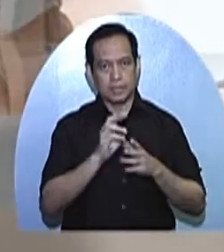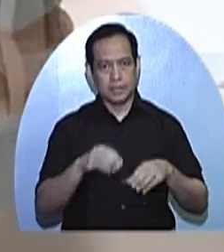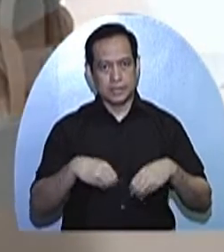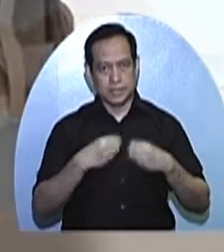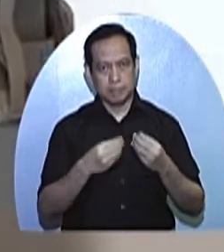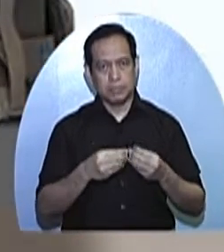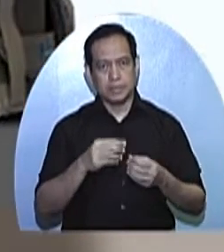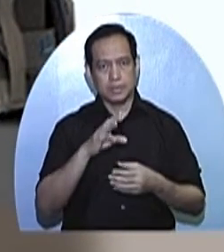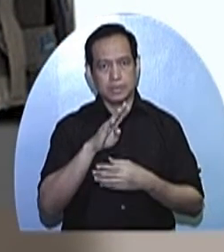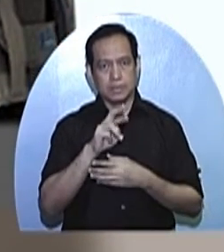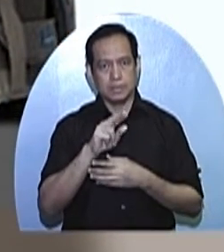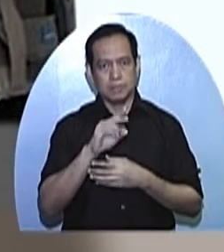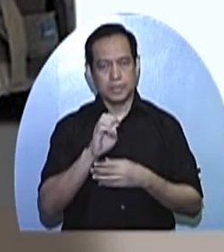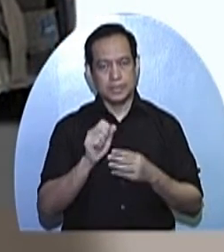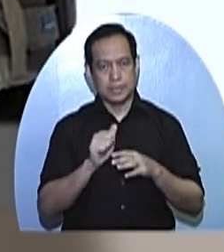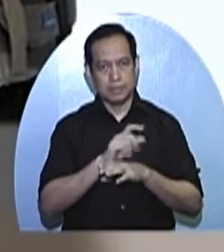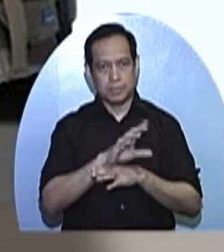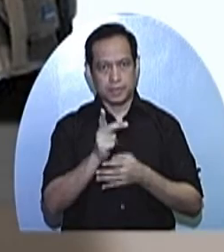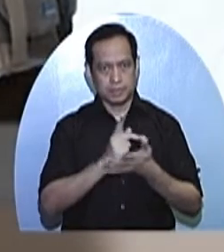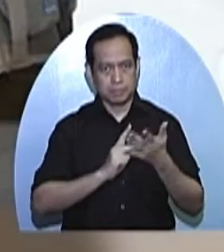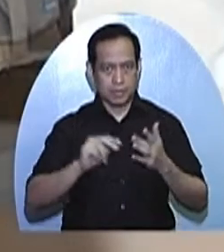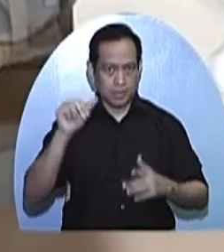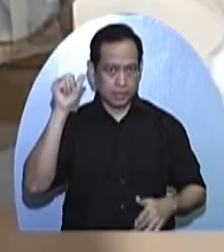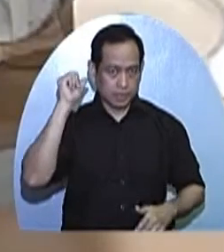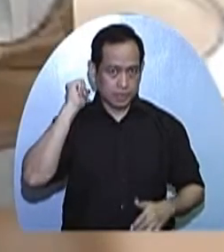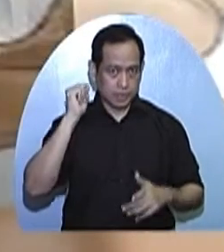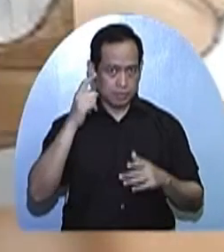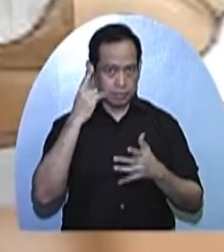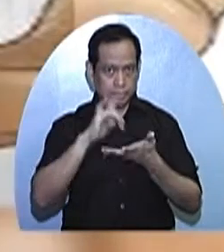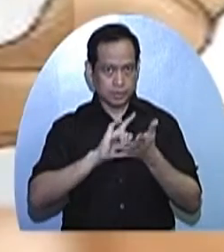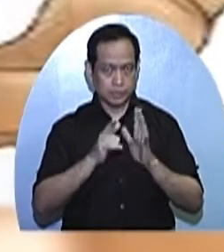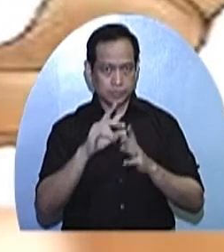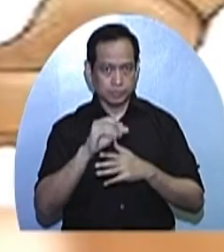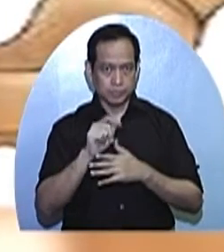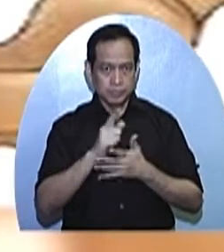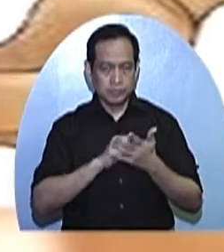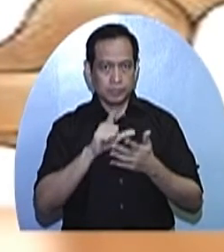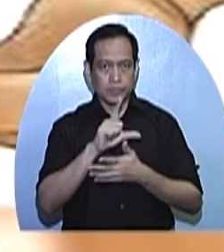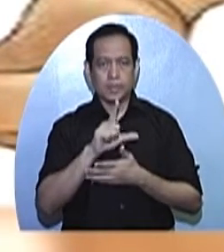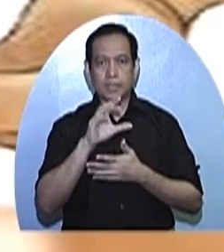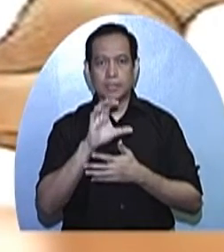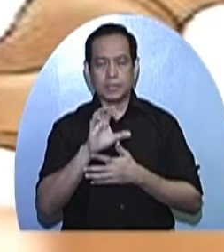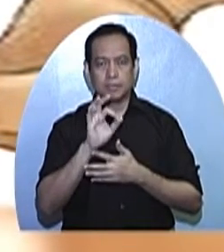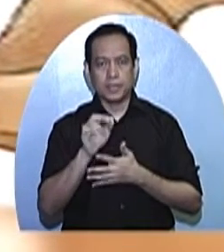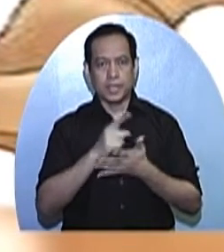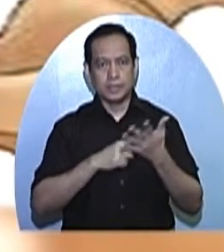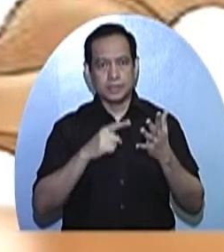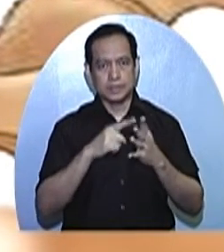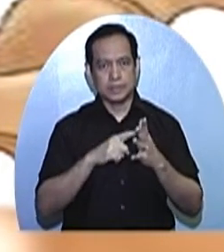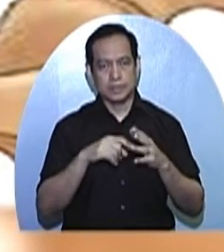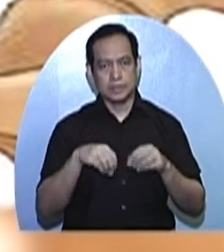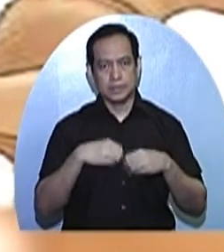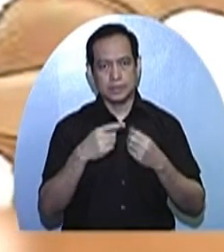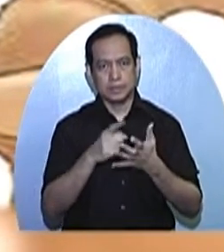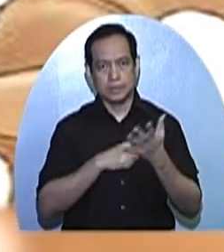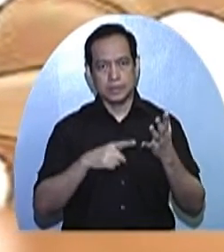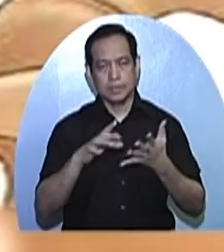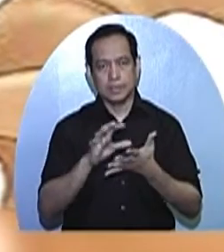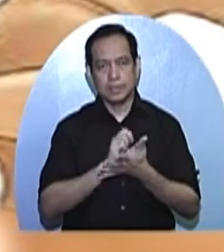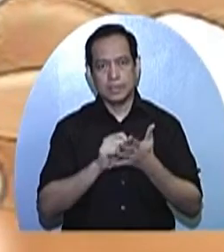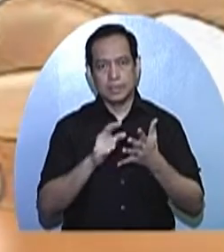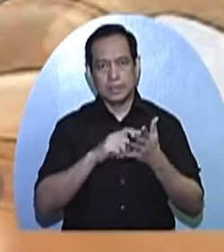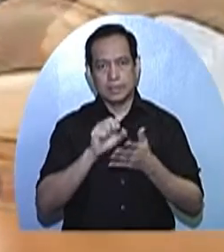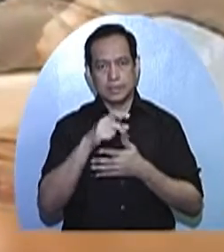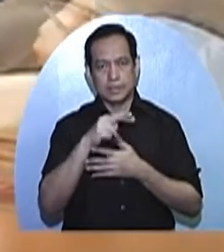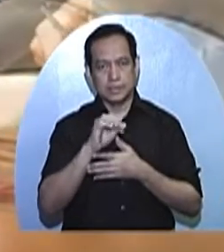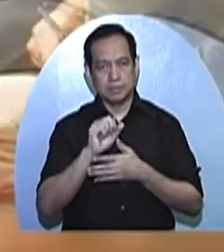at paglalagay ng brace sa apektadong bahagi ng likod. Para sa mga kaso ng lumbar compression fracture na nagdulot na rin ng pinsala